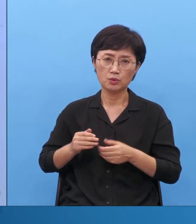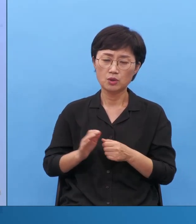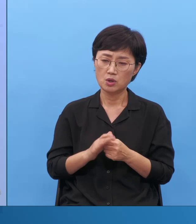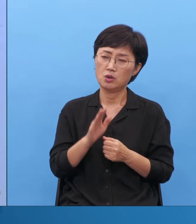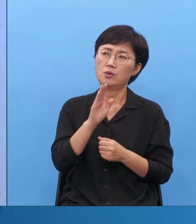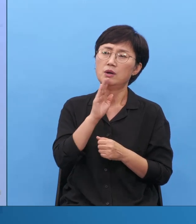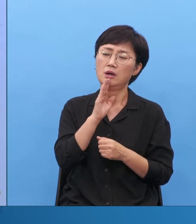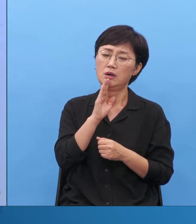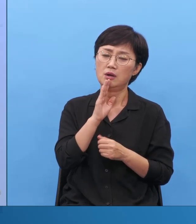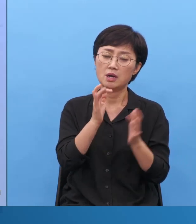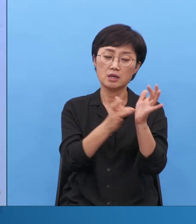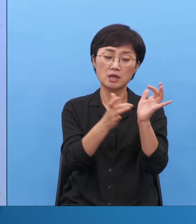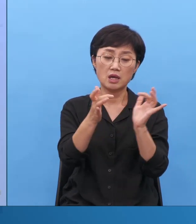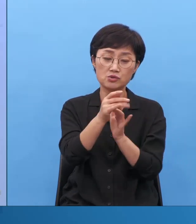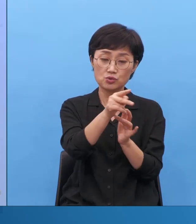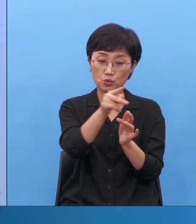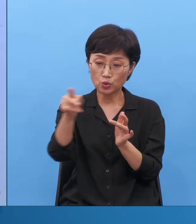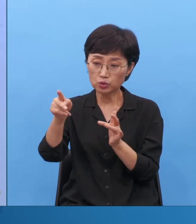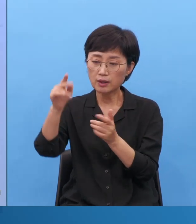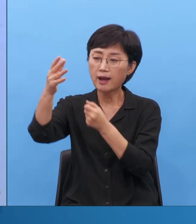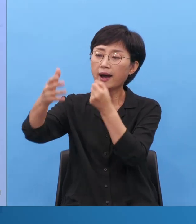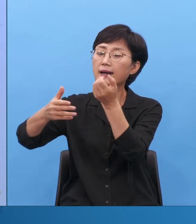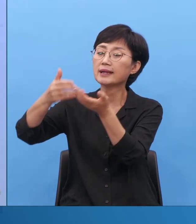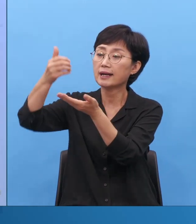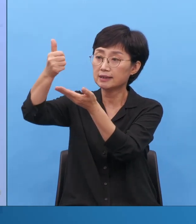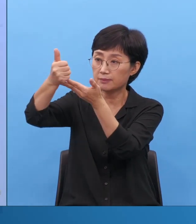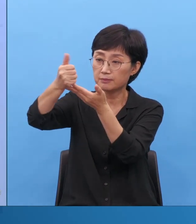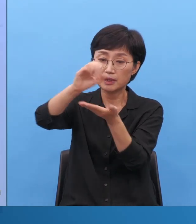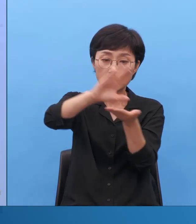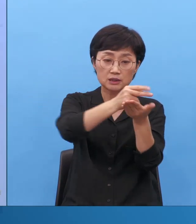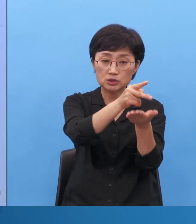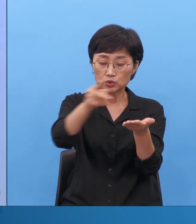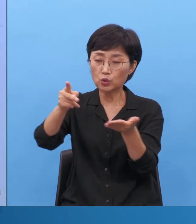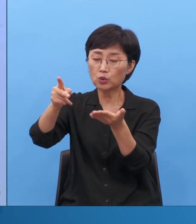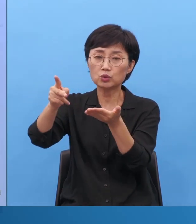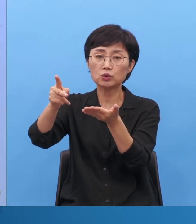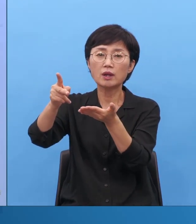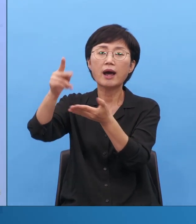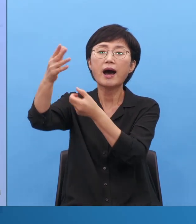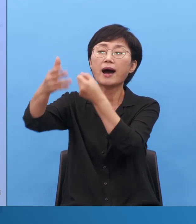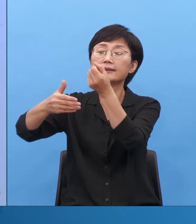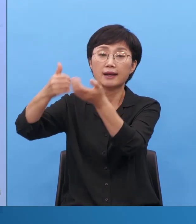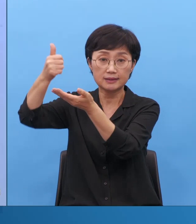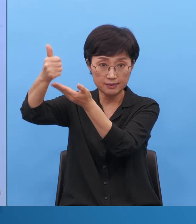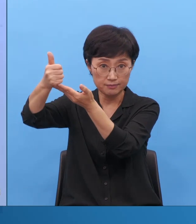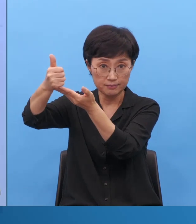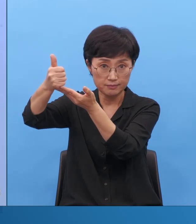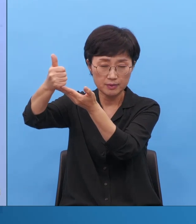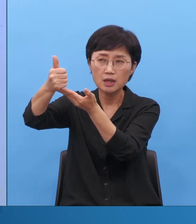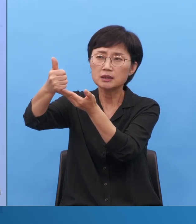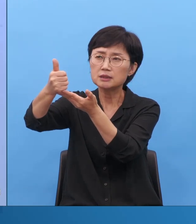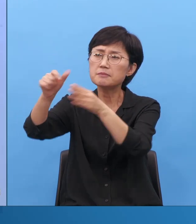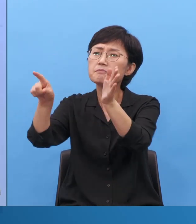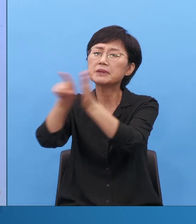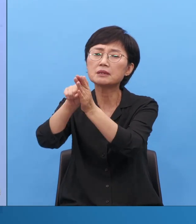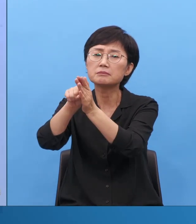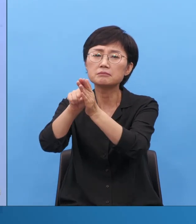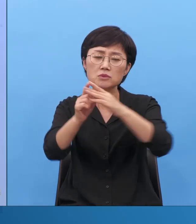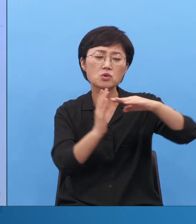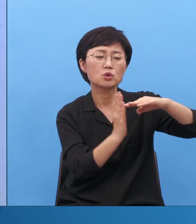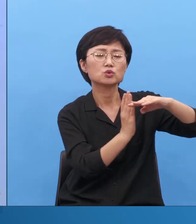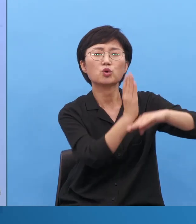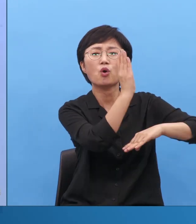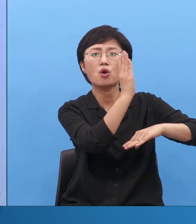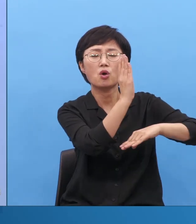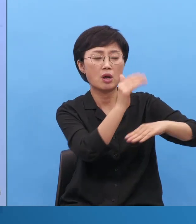이 초월적인 믿음을 가지라는 And so, what is 겁니다. the background? The thing that John even spoke about. It is the triune God that is given to us. Really, really